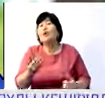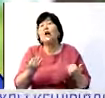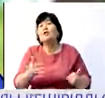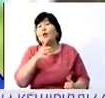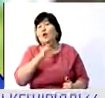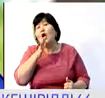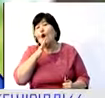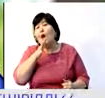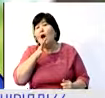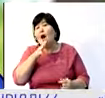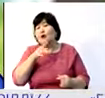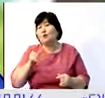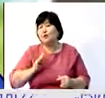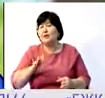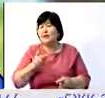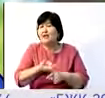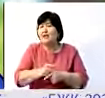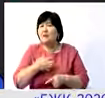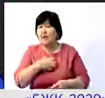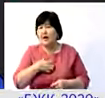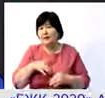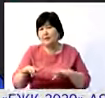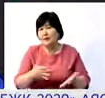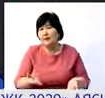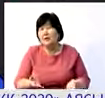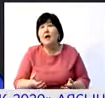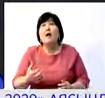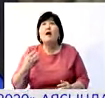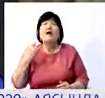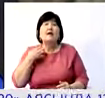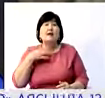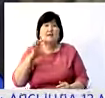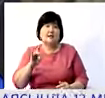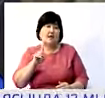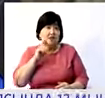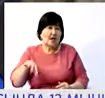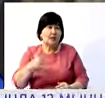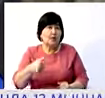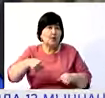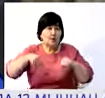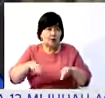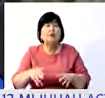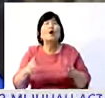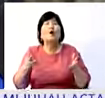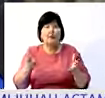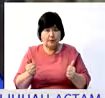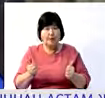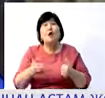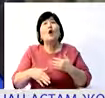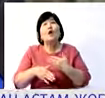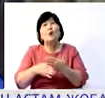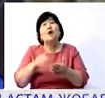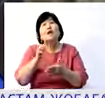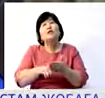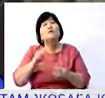уақытта уақыт өттірмейтін күн тәртібінде ең маңызды іс деп білемін өз басым. Біз сыр жастары бұл шешімді құптаймыз және де қолдаймыз.